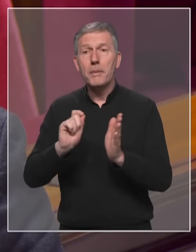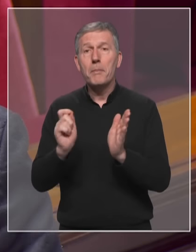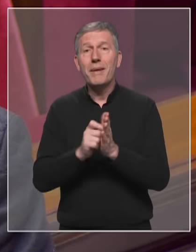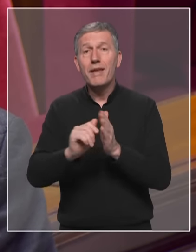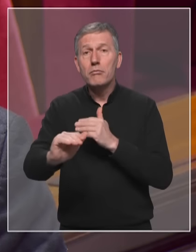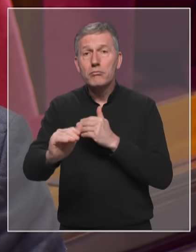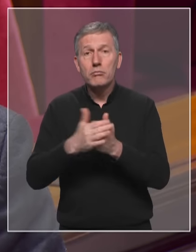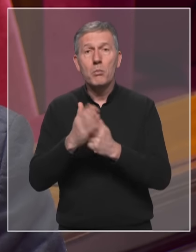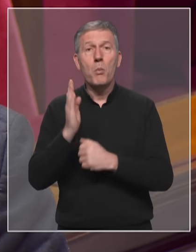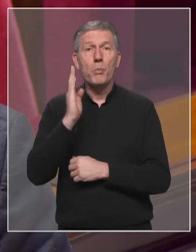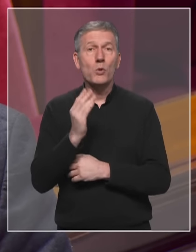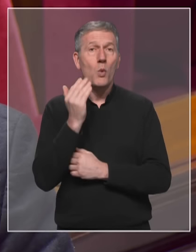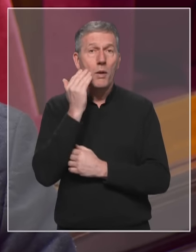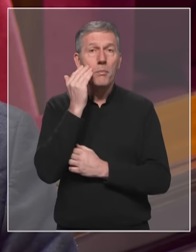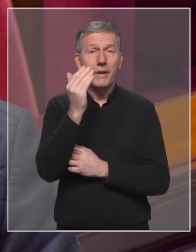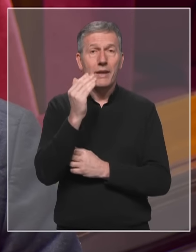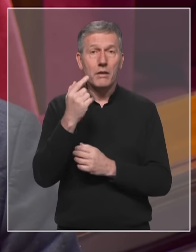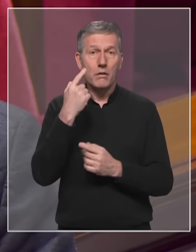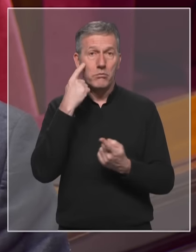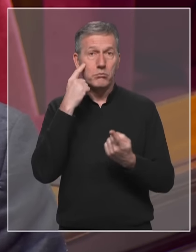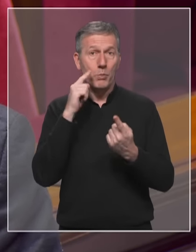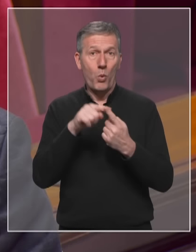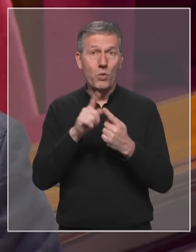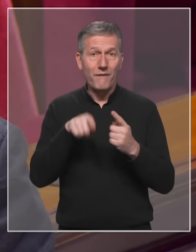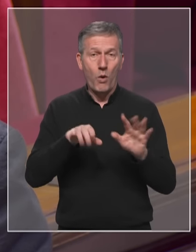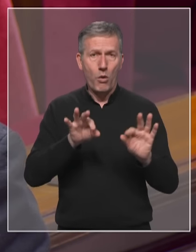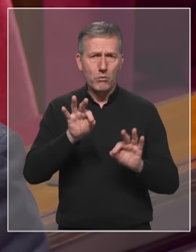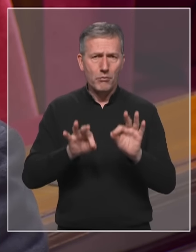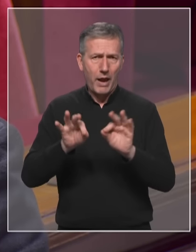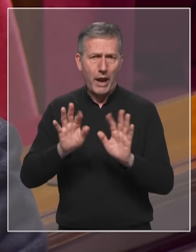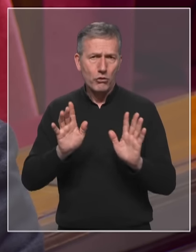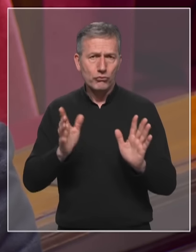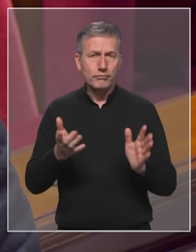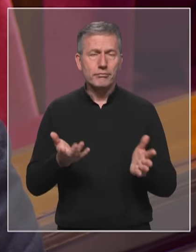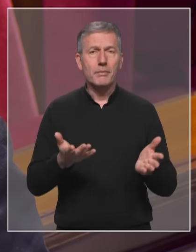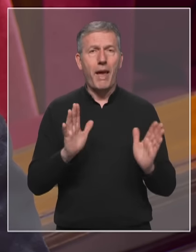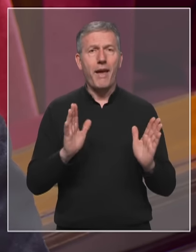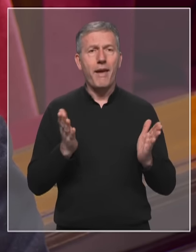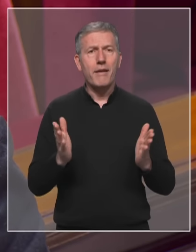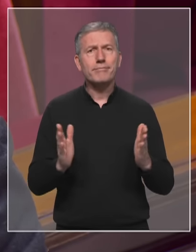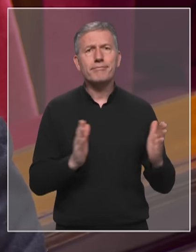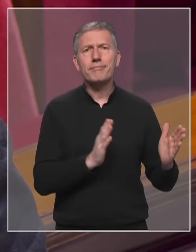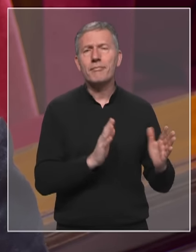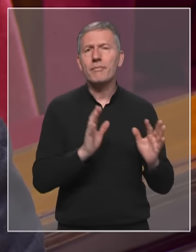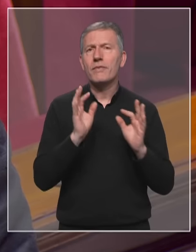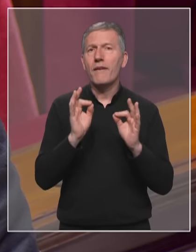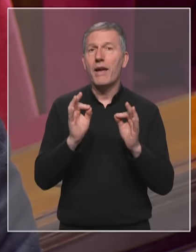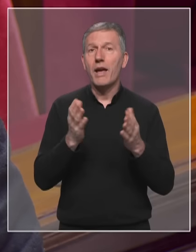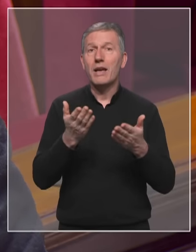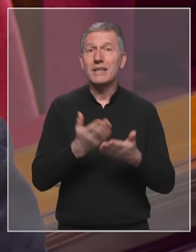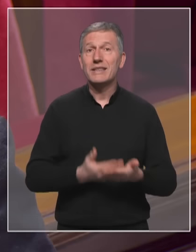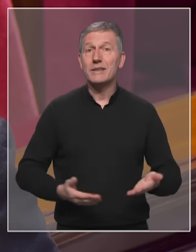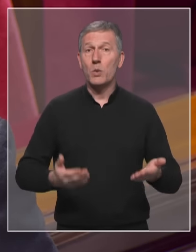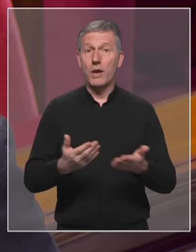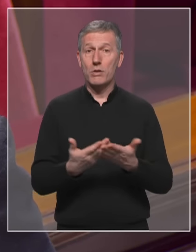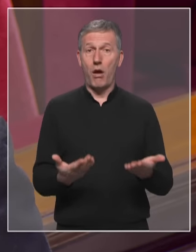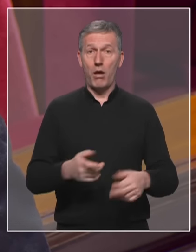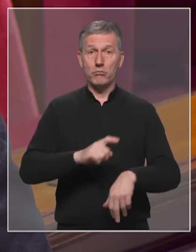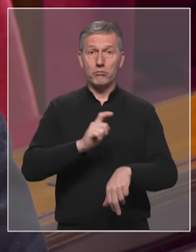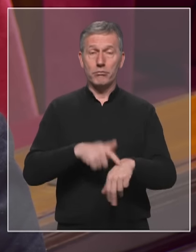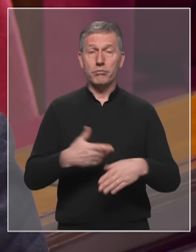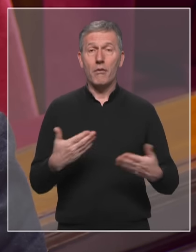cela est nécessaire, pour qu'elle nécessitera des ajustements. Mais au-delà simplement de la situation immédiate des